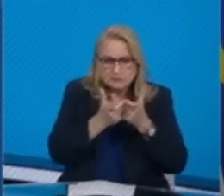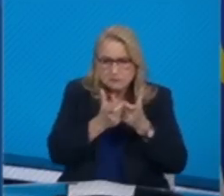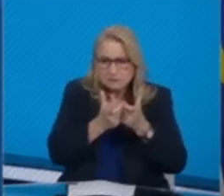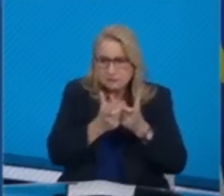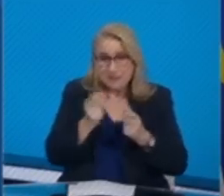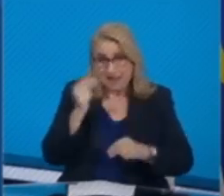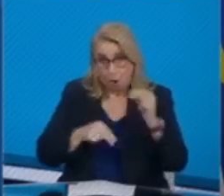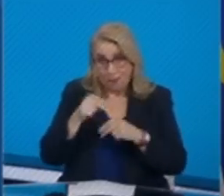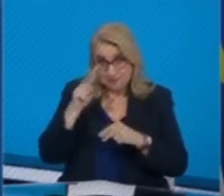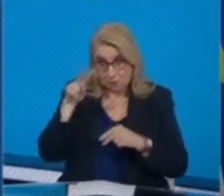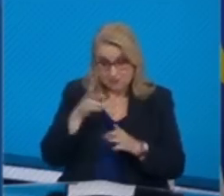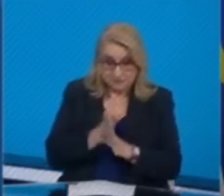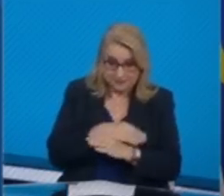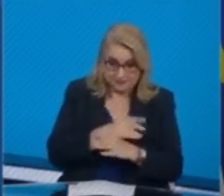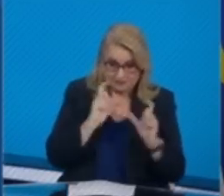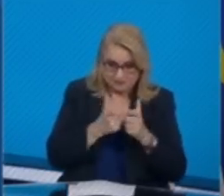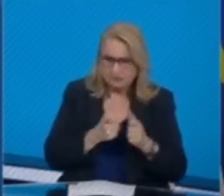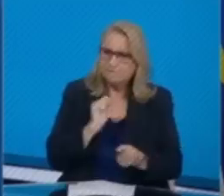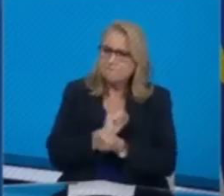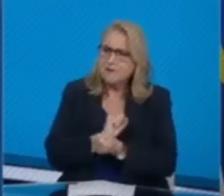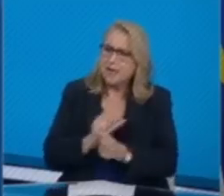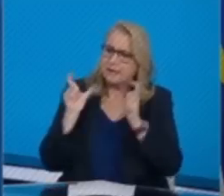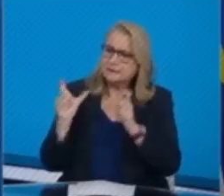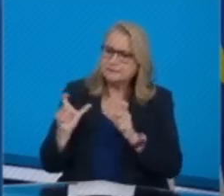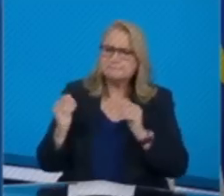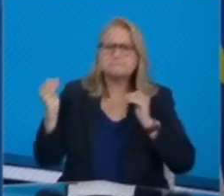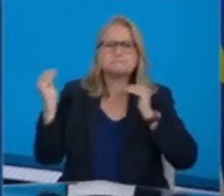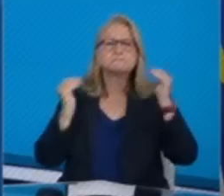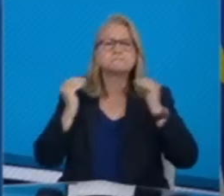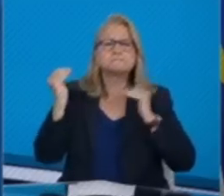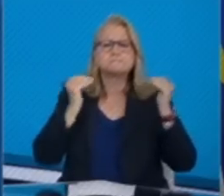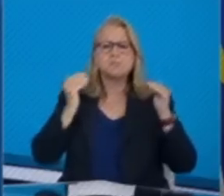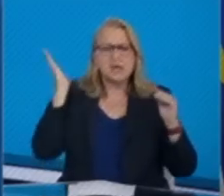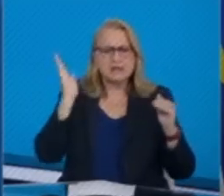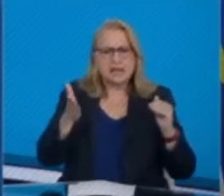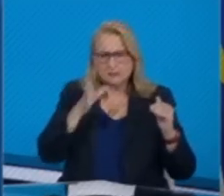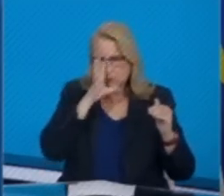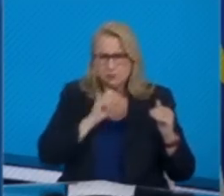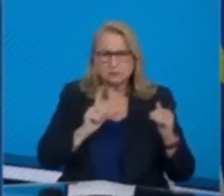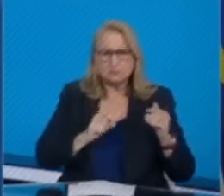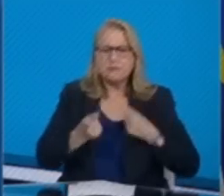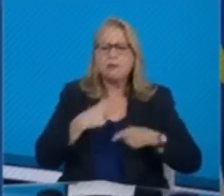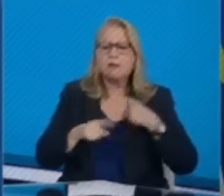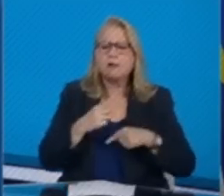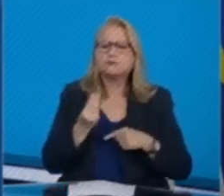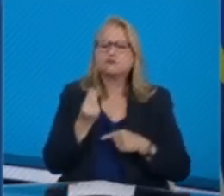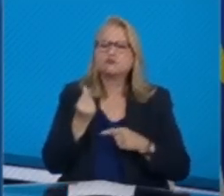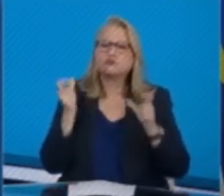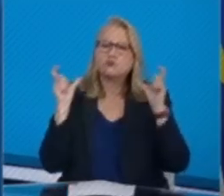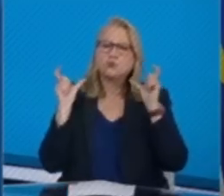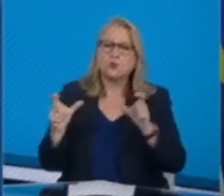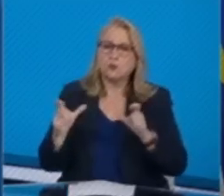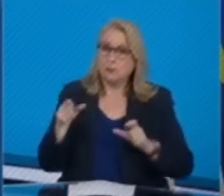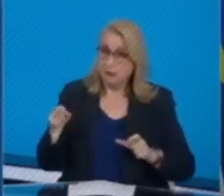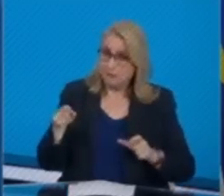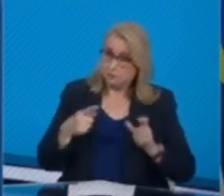με αμφίβολες δικονομικές προβλέψεις, και θεωρώ ότι αυτό είναι ένα χτύπημα στο κράτος δικαίου και